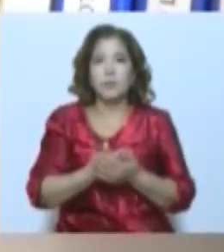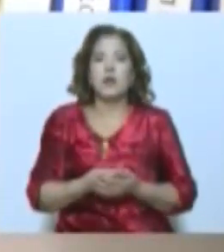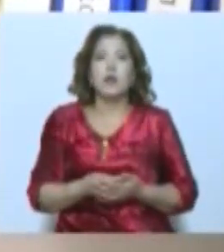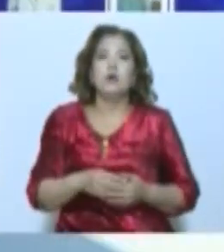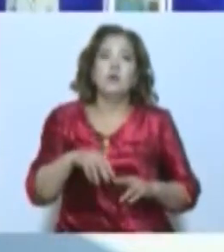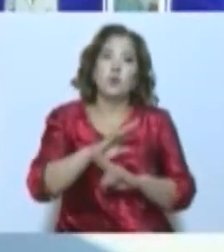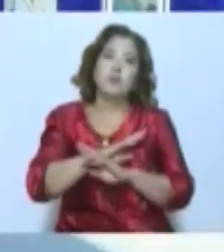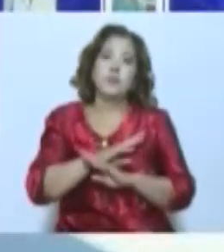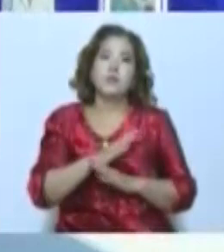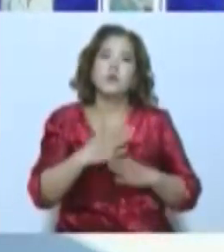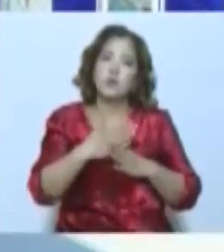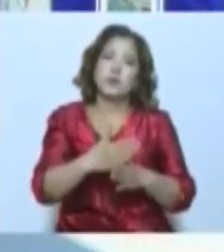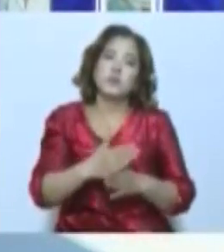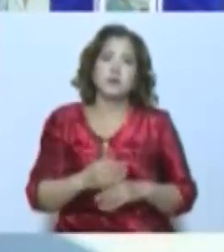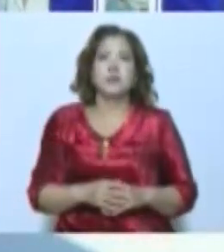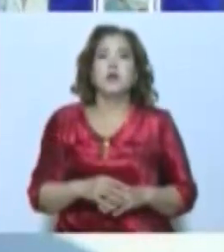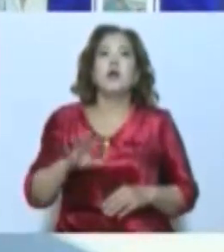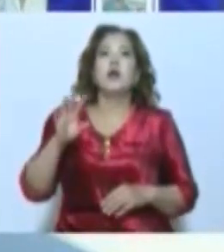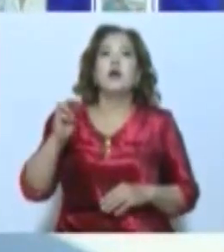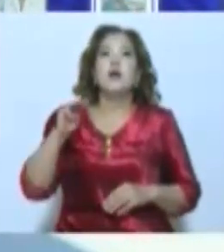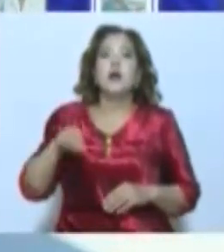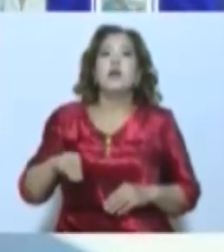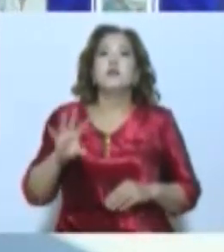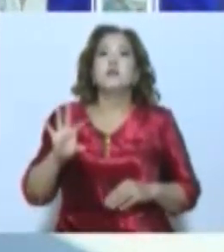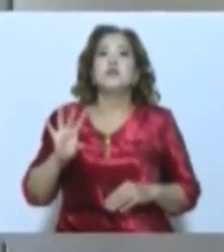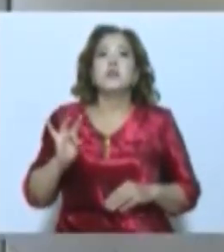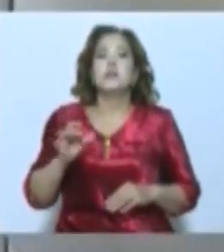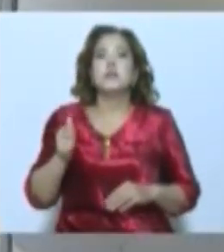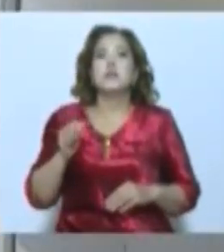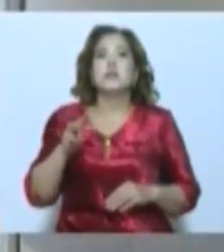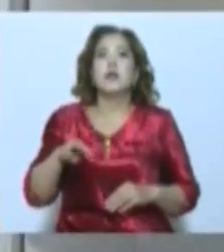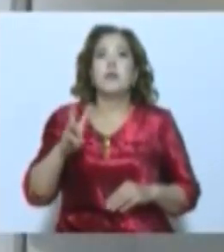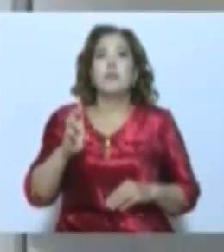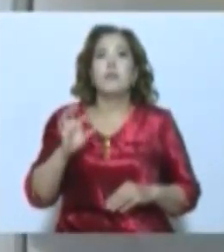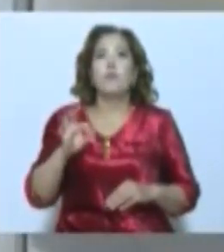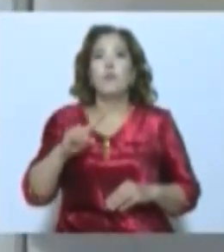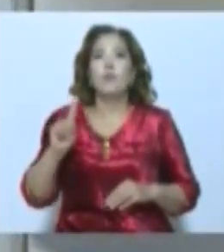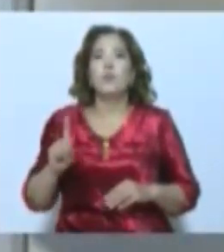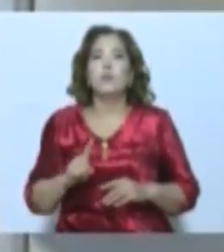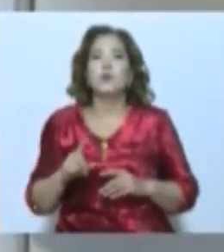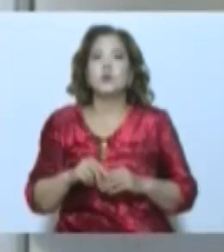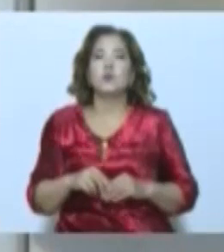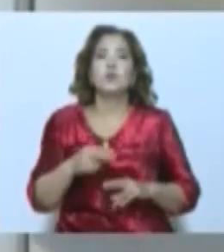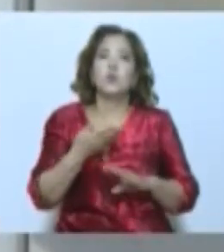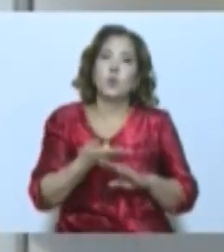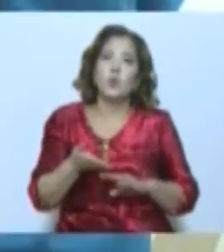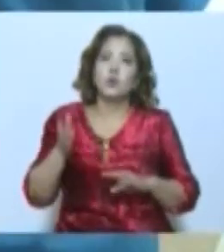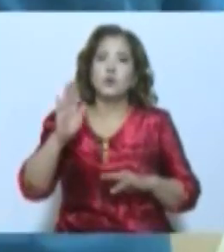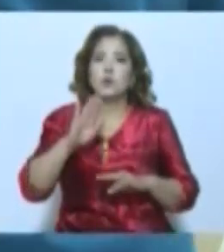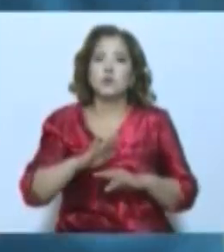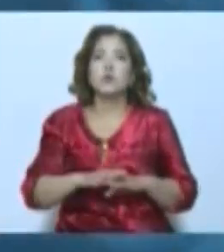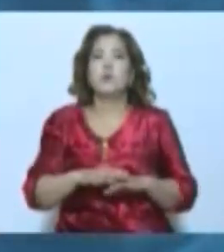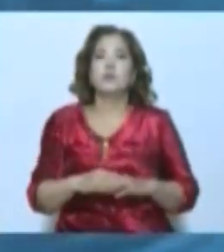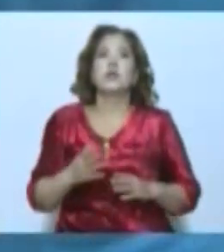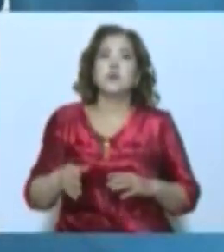сақтап қаламыз. Тромбоз бұл жасырын ауру, бастапқыда ешқандай белгі бермейді. Өкінішке орай оның салдары өте ауыр болуы мүмкін. Айта